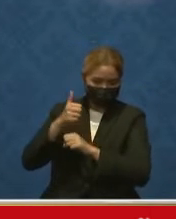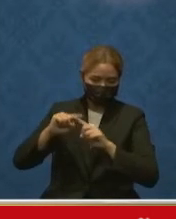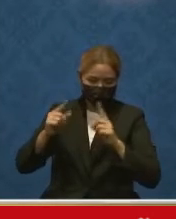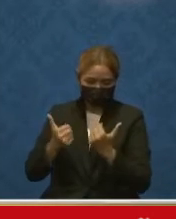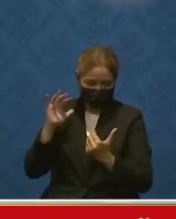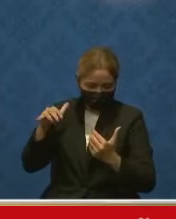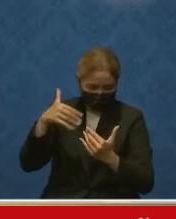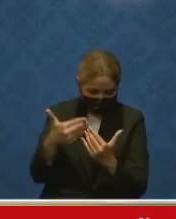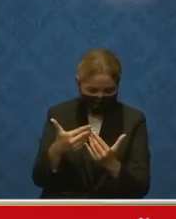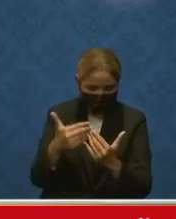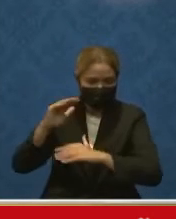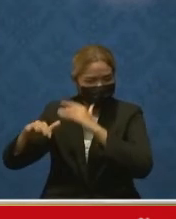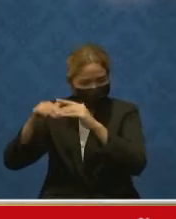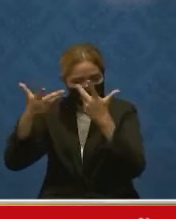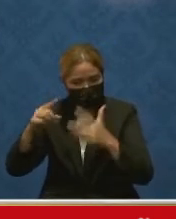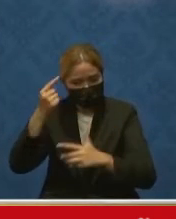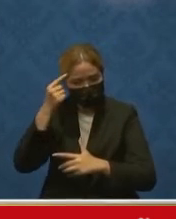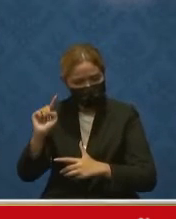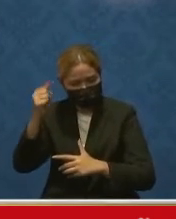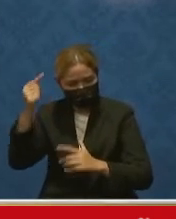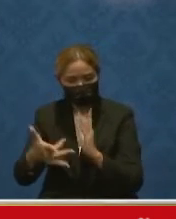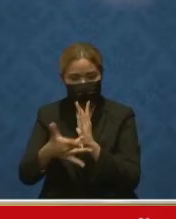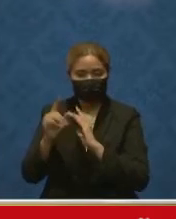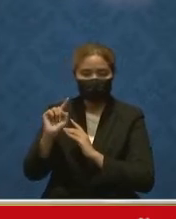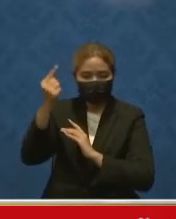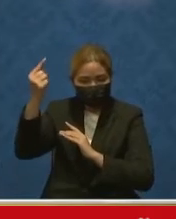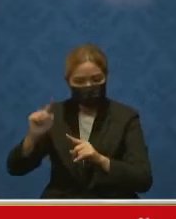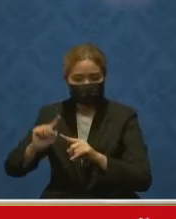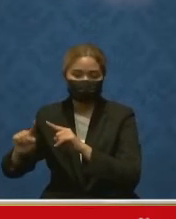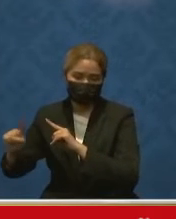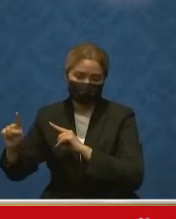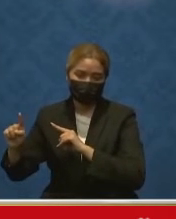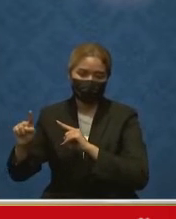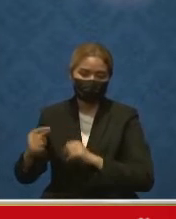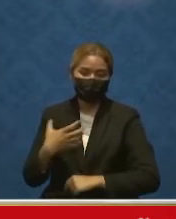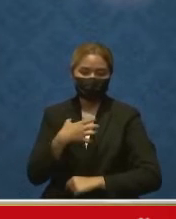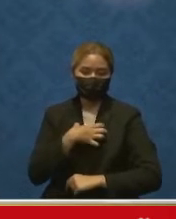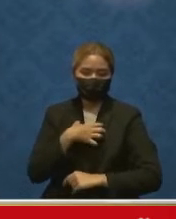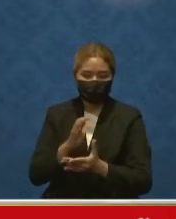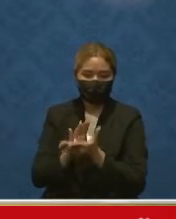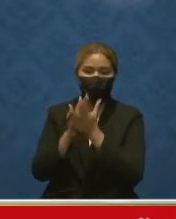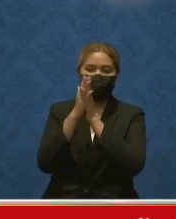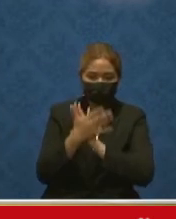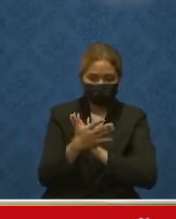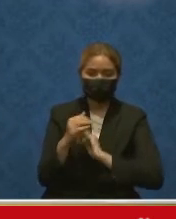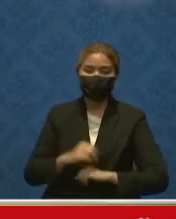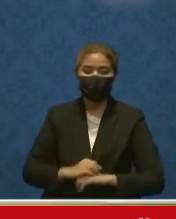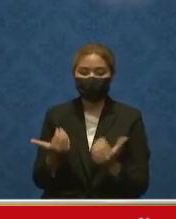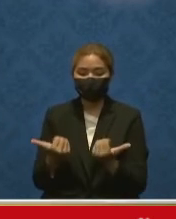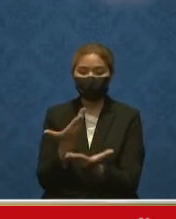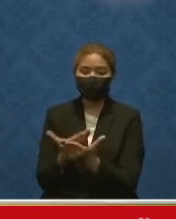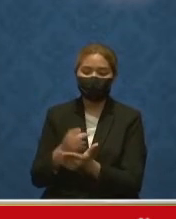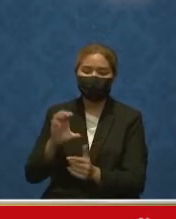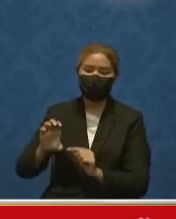แล้วคนมันเป็นยุคใหม่แล้วเทคโนโลยีมันเยอะยะแล้วผมถามว่าหมดที่จะไปซื้ออาวุธยุทโธปกรณ์